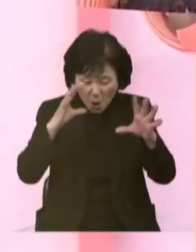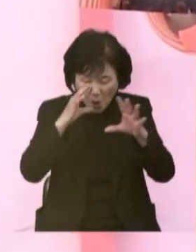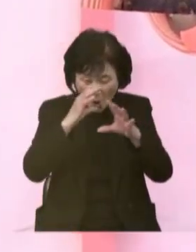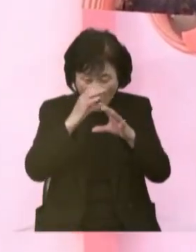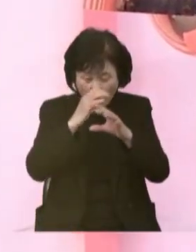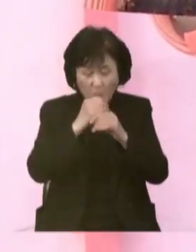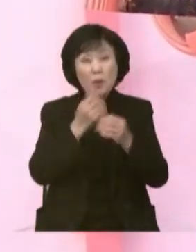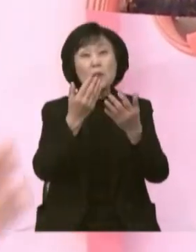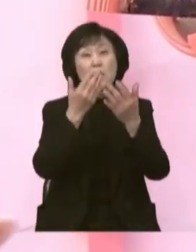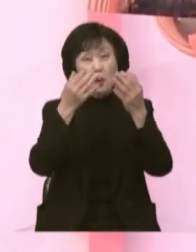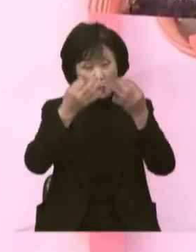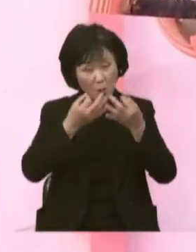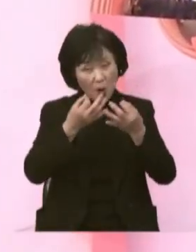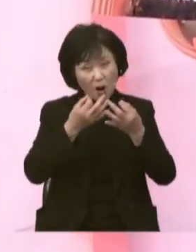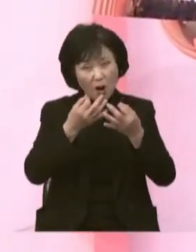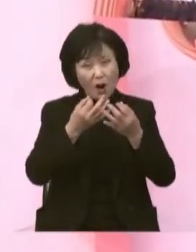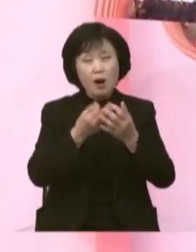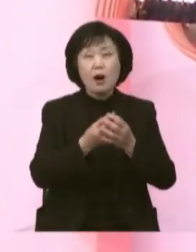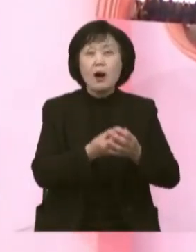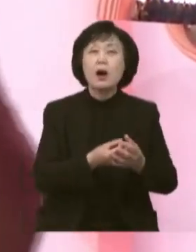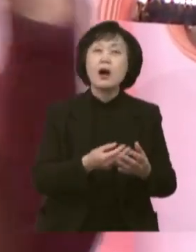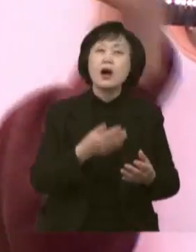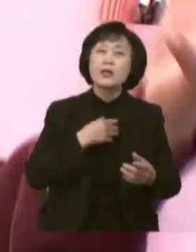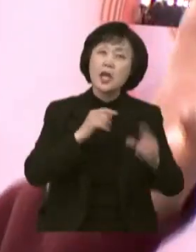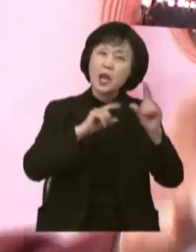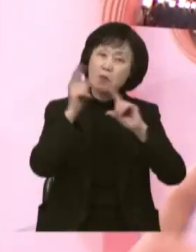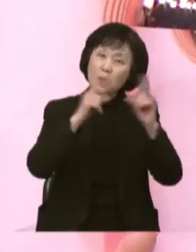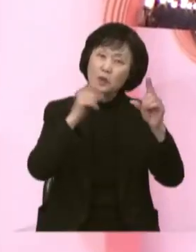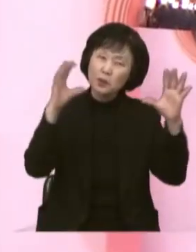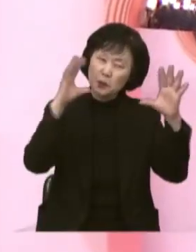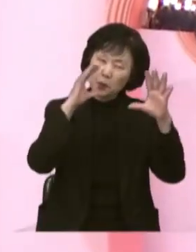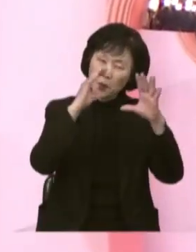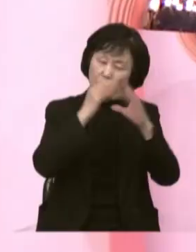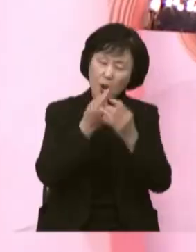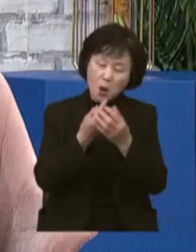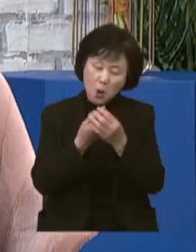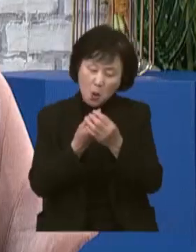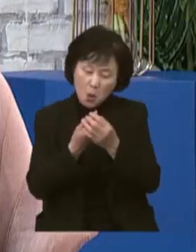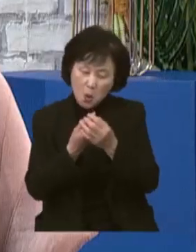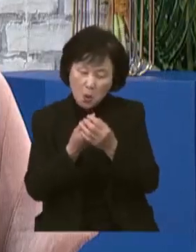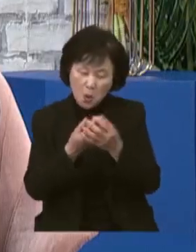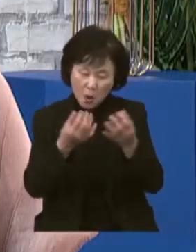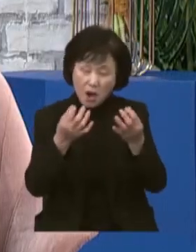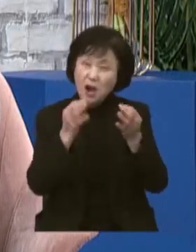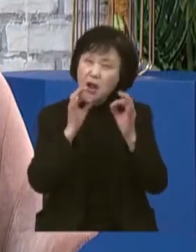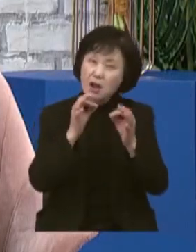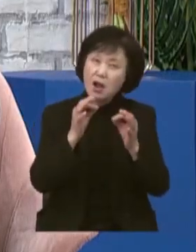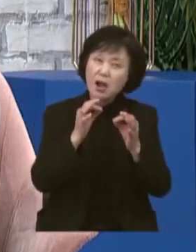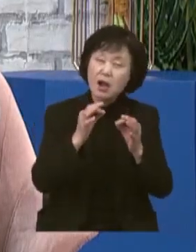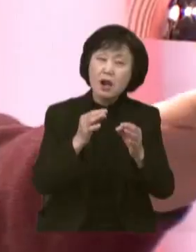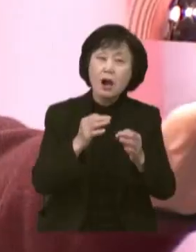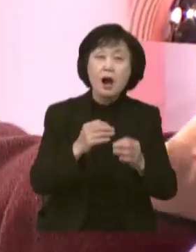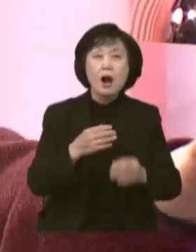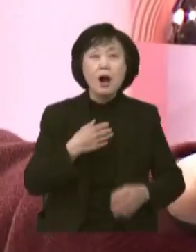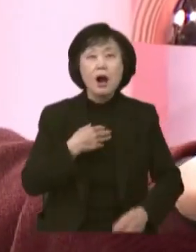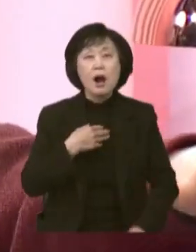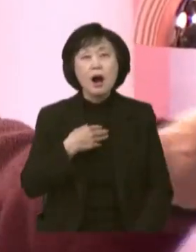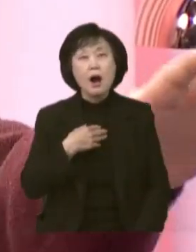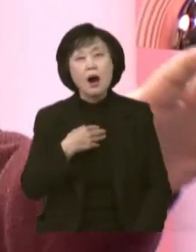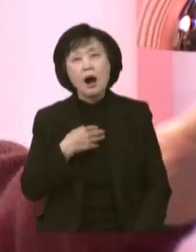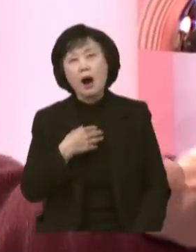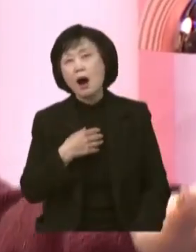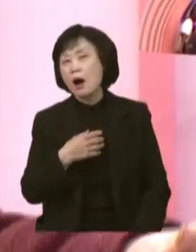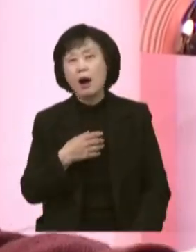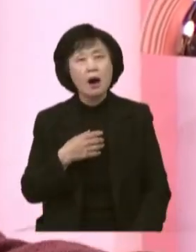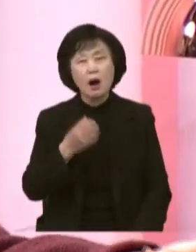없고 눈물이 앞을 가리고 콧물에 먹물에 난리가 난 거예요. 그러니까 막 거기 교인 그